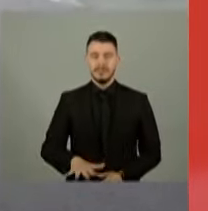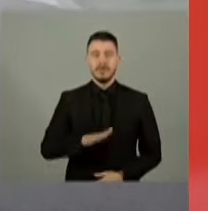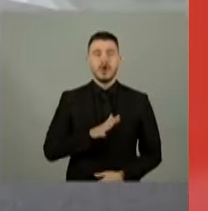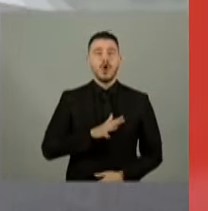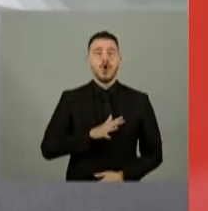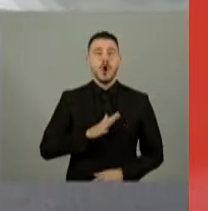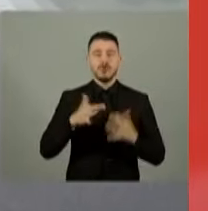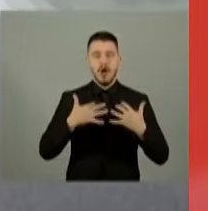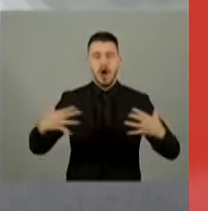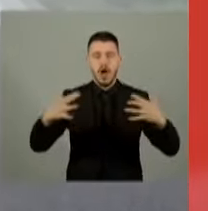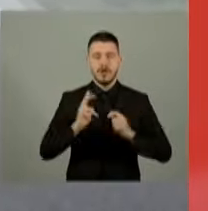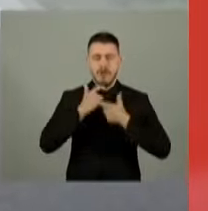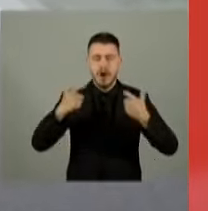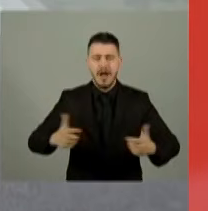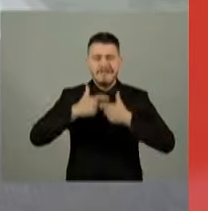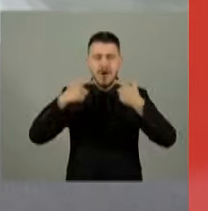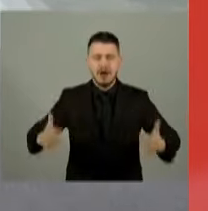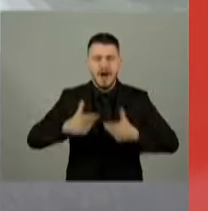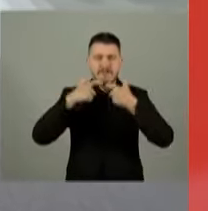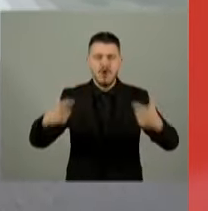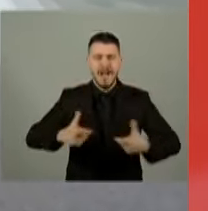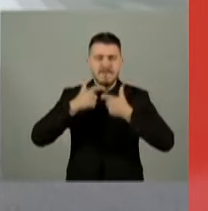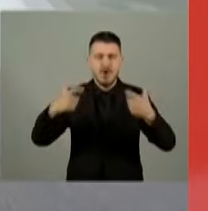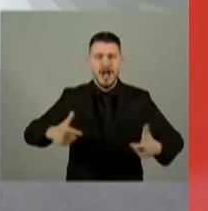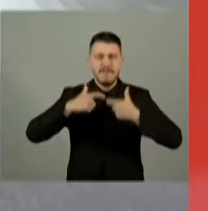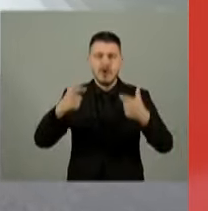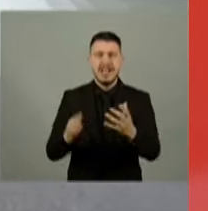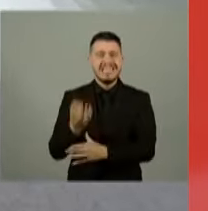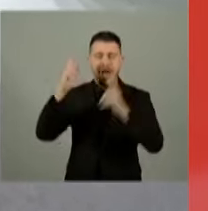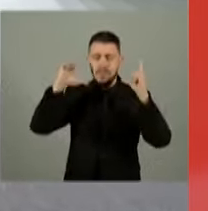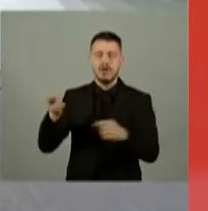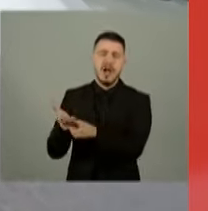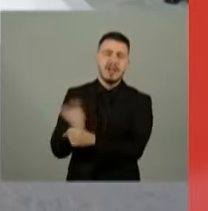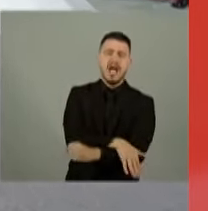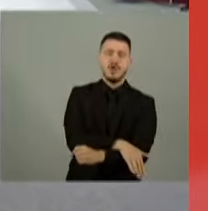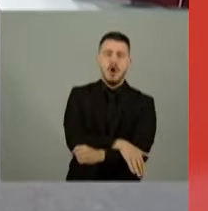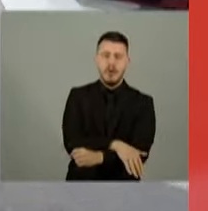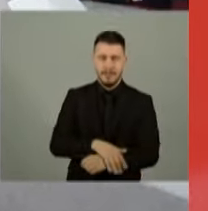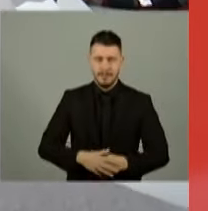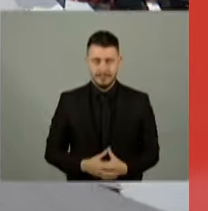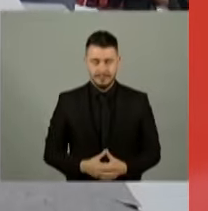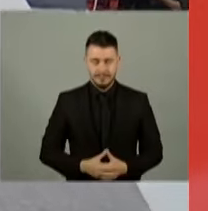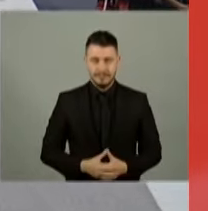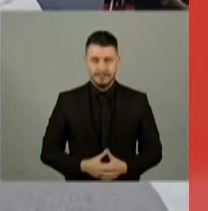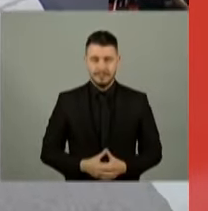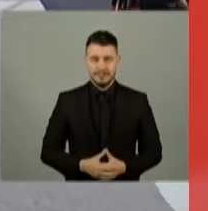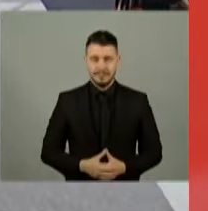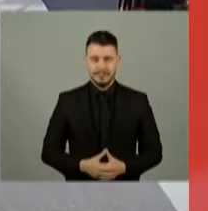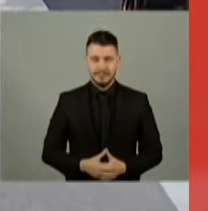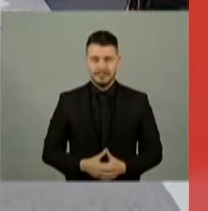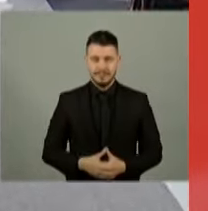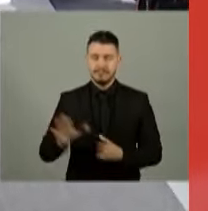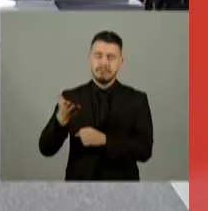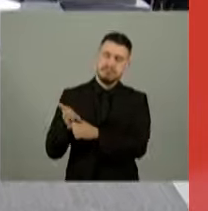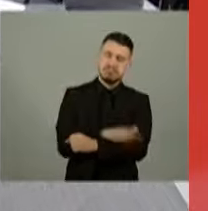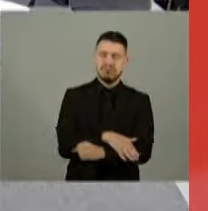ζητήσει οπωσδήποτε debate. Η άλλη πλευρά μάλλον δεν έχει λόγο να ανταποκριθεί θετικά, αλλά και αυτό δεν